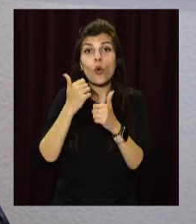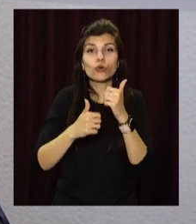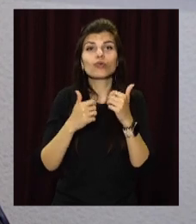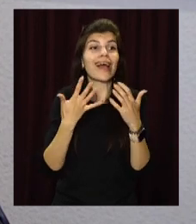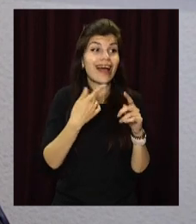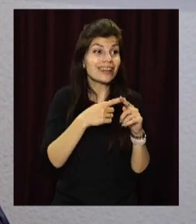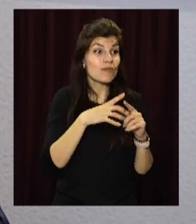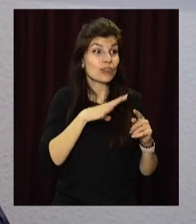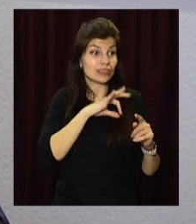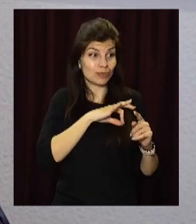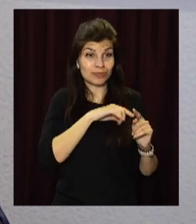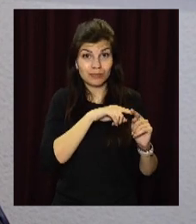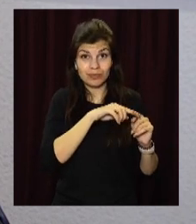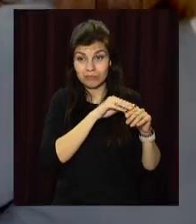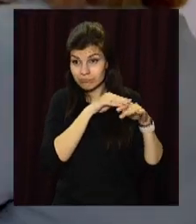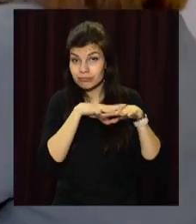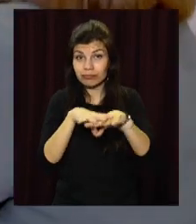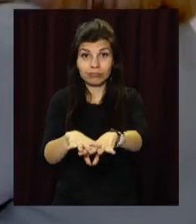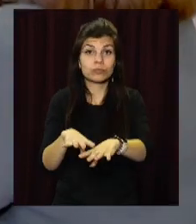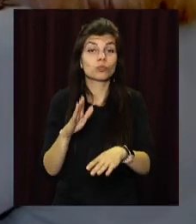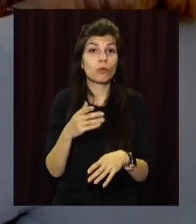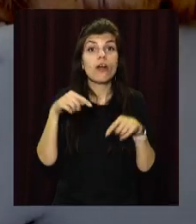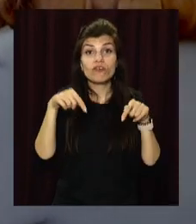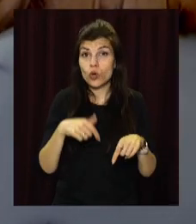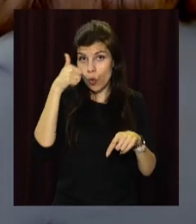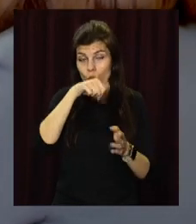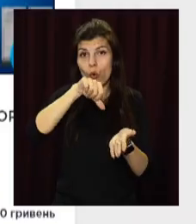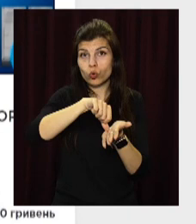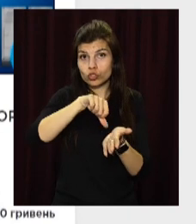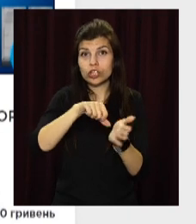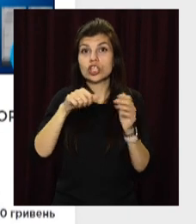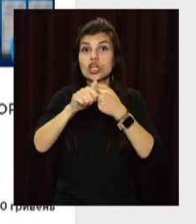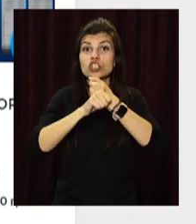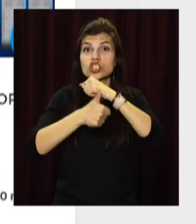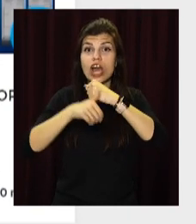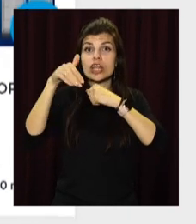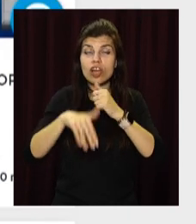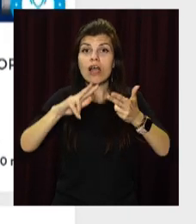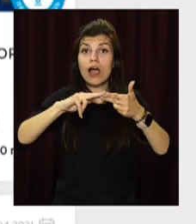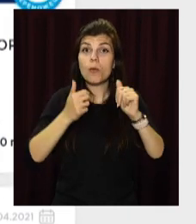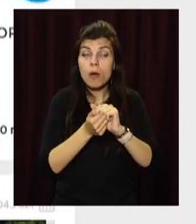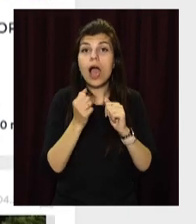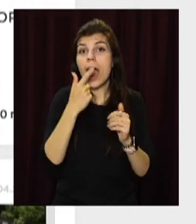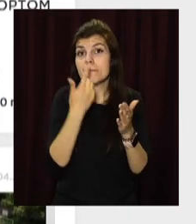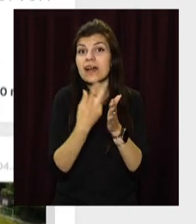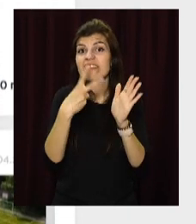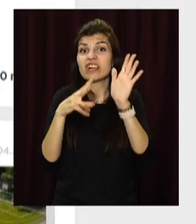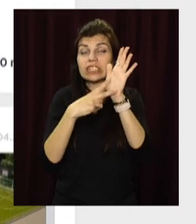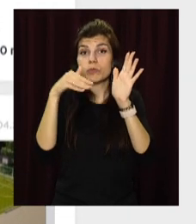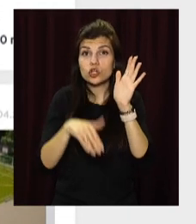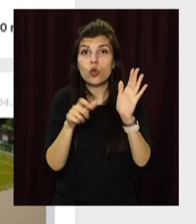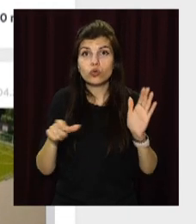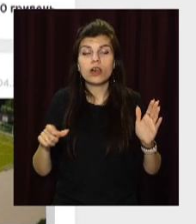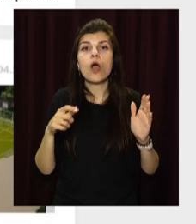процедури, після яких буде реалізація проєктів. Цьогоріч у конкурсі взяли участь 16 тисяч кам'янчан, а майже 27 тисяч